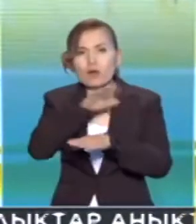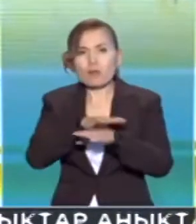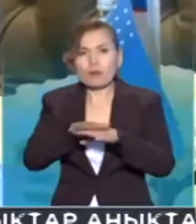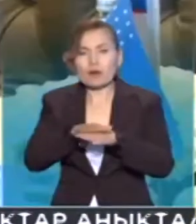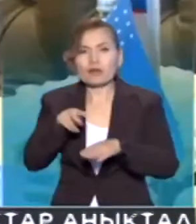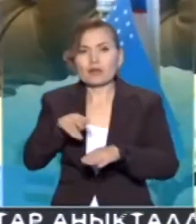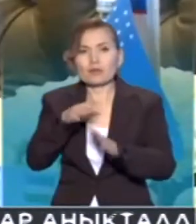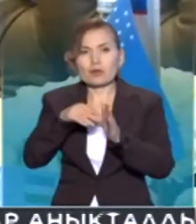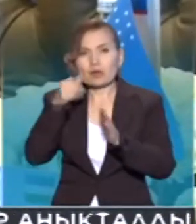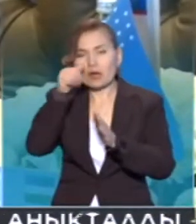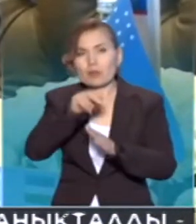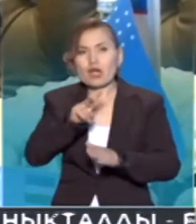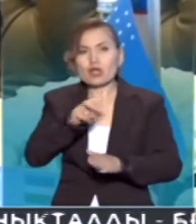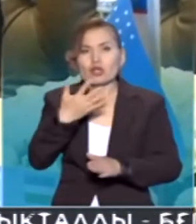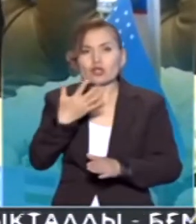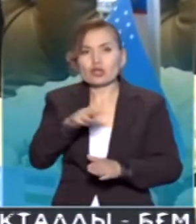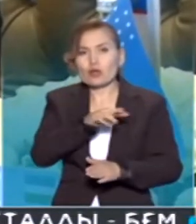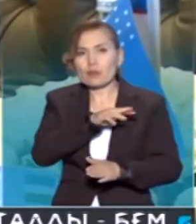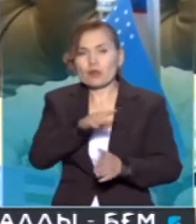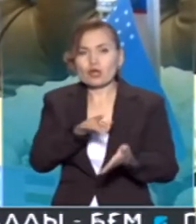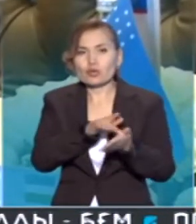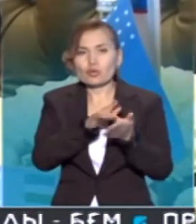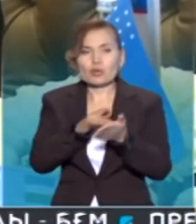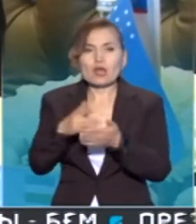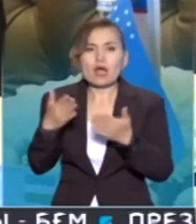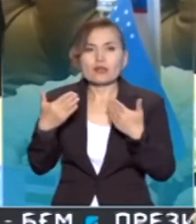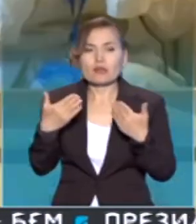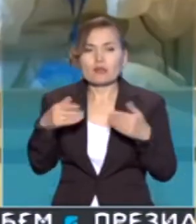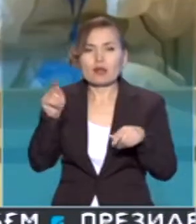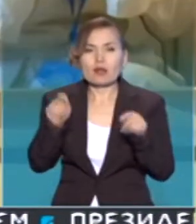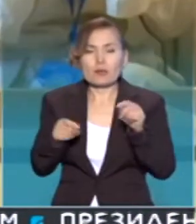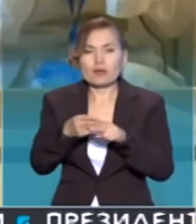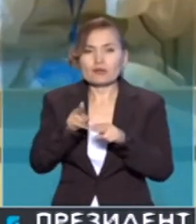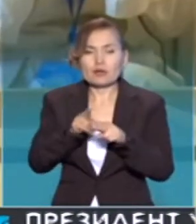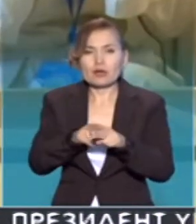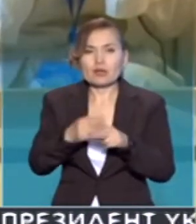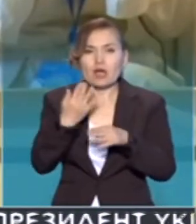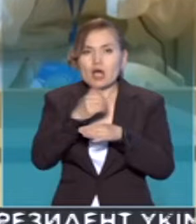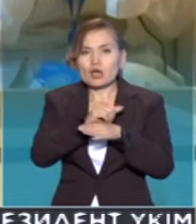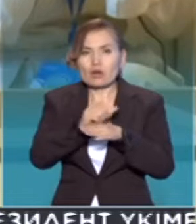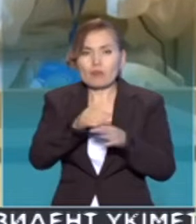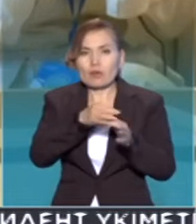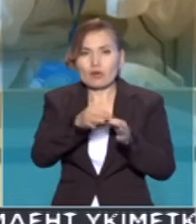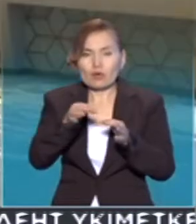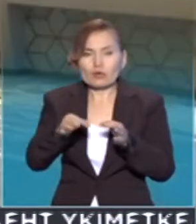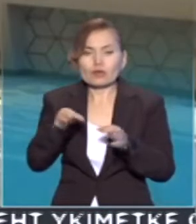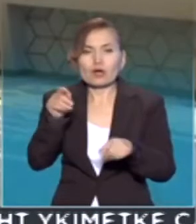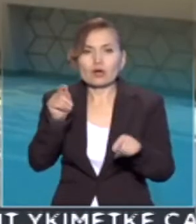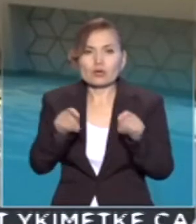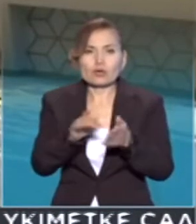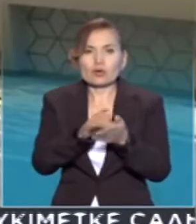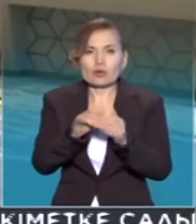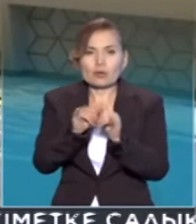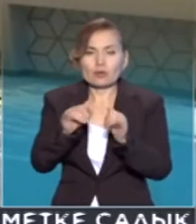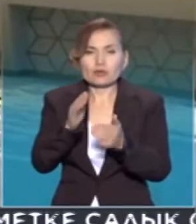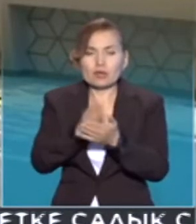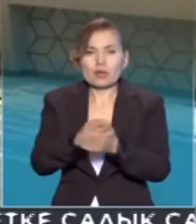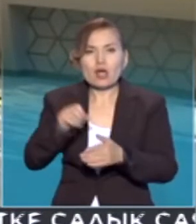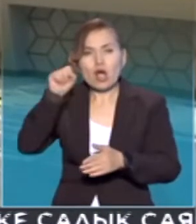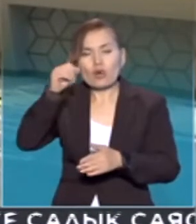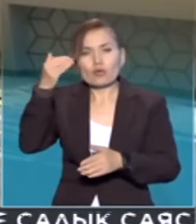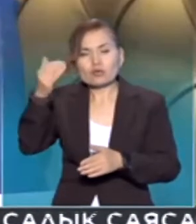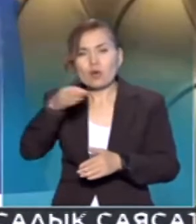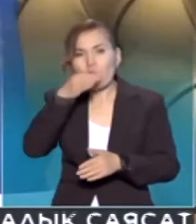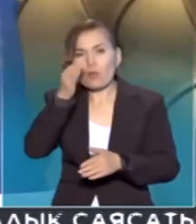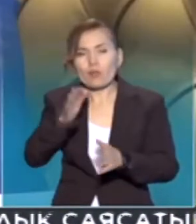2019 жылдың өзінде 250 миллион турист демалған. Қазір бір емес бірнеше елге саяхатта үрдісі сұранысқа ие. Өзбекстанның бұл ретте тәжірибесі мол. Туризм